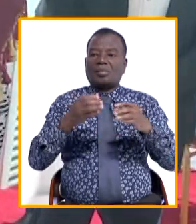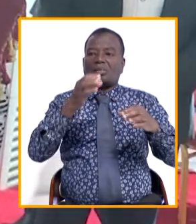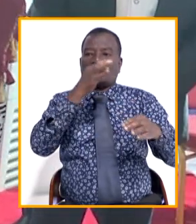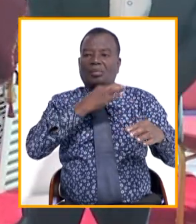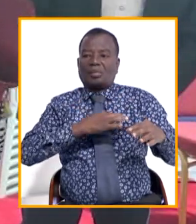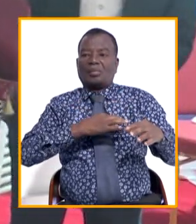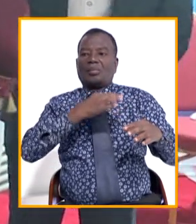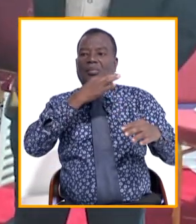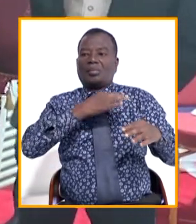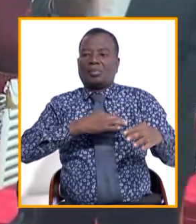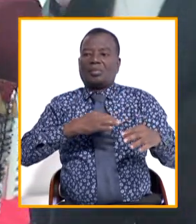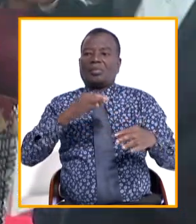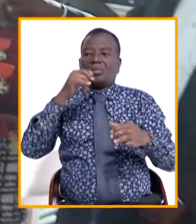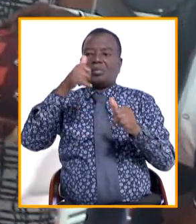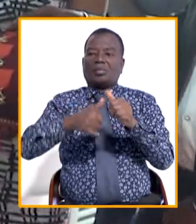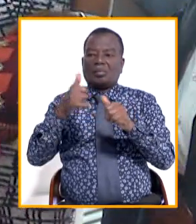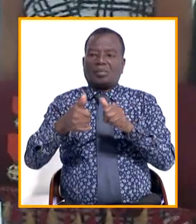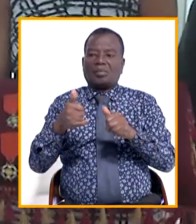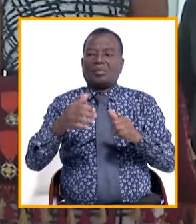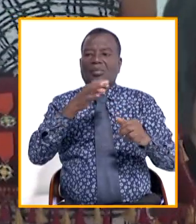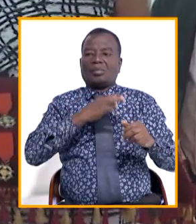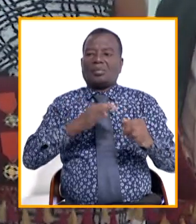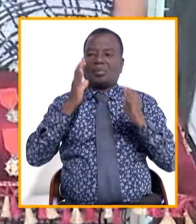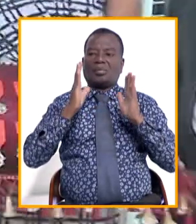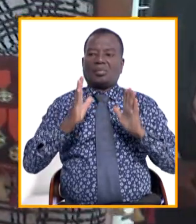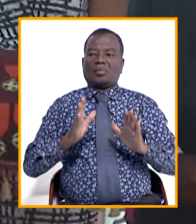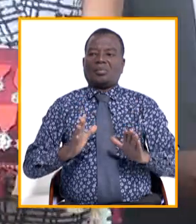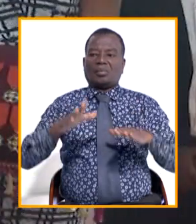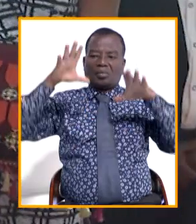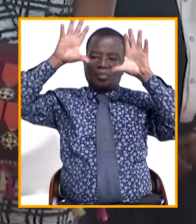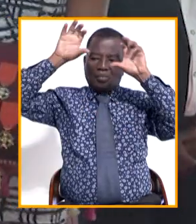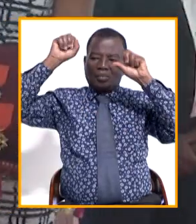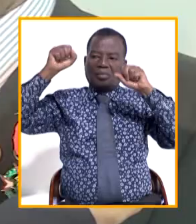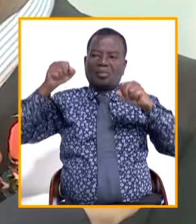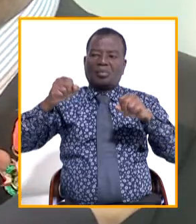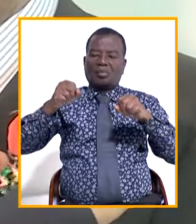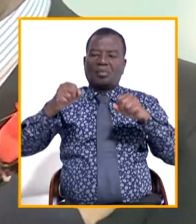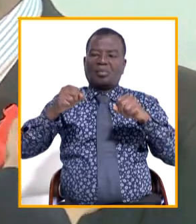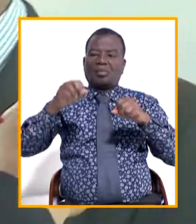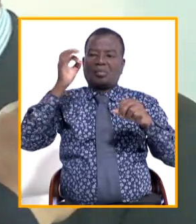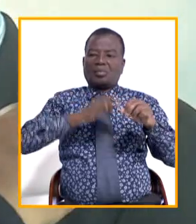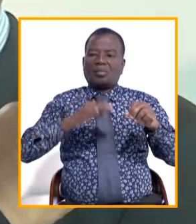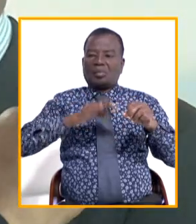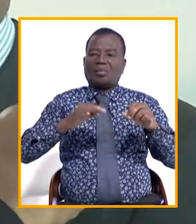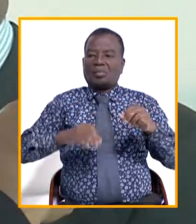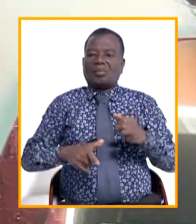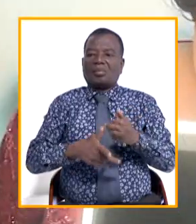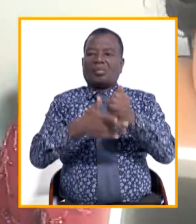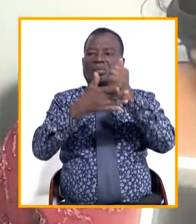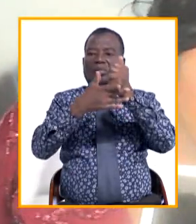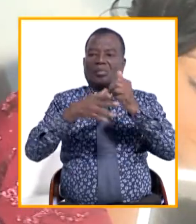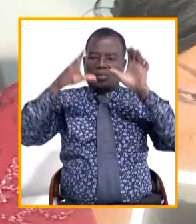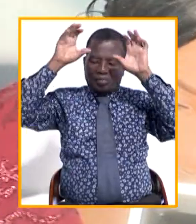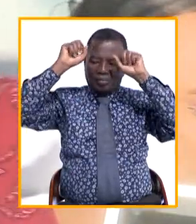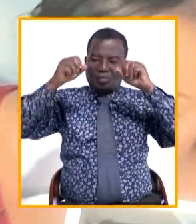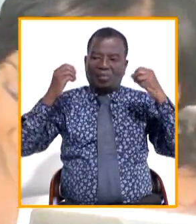médaille sur le costume de chaque récipiendaire. Le président Mamadou Koné bénéficie de la contribution de la